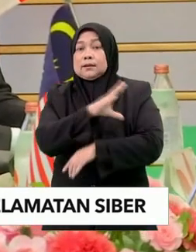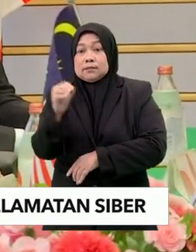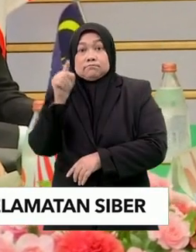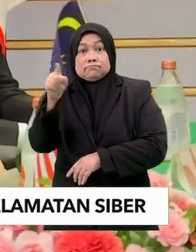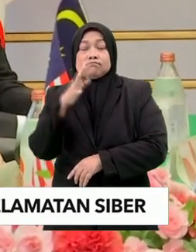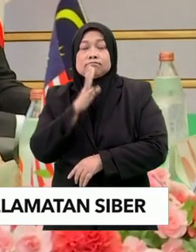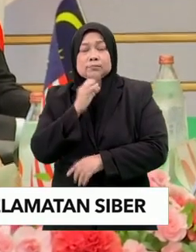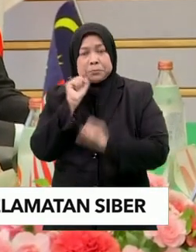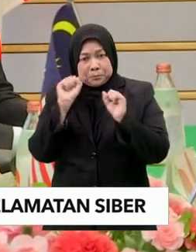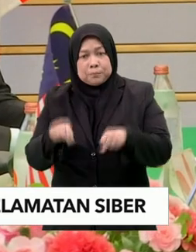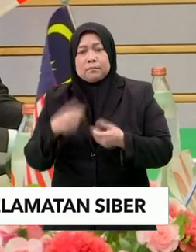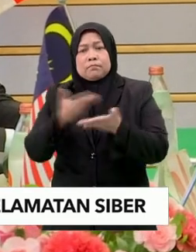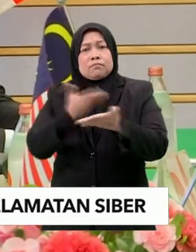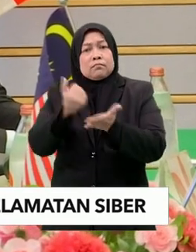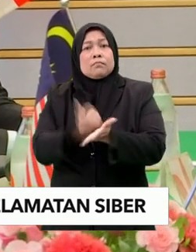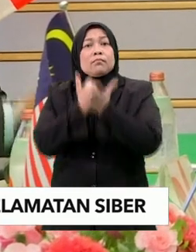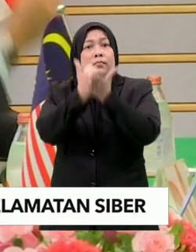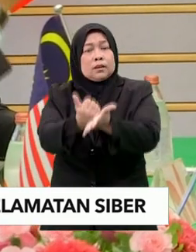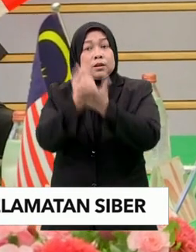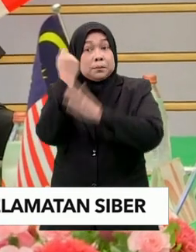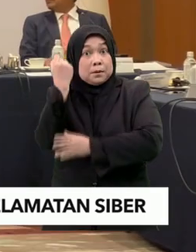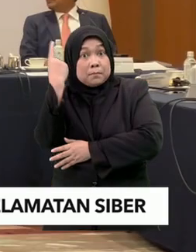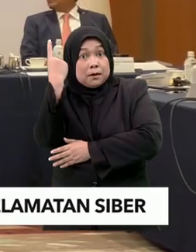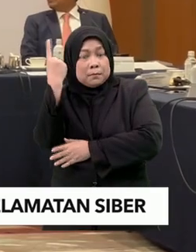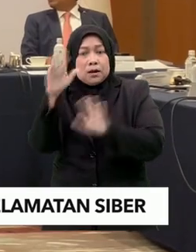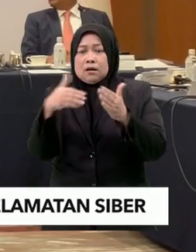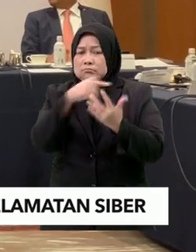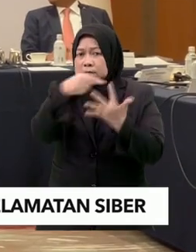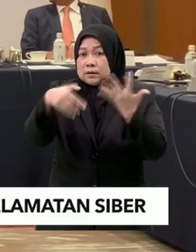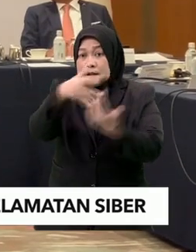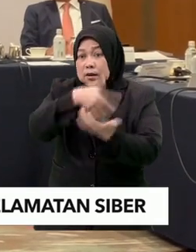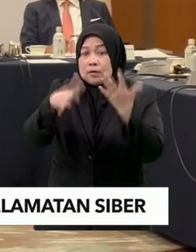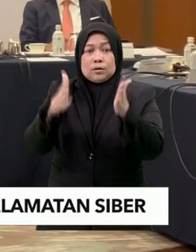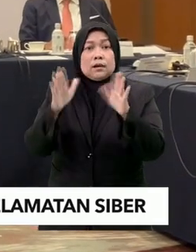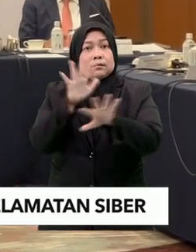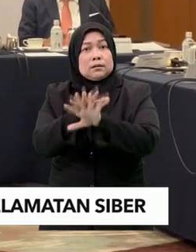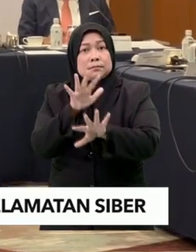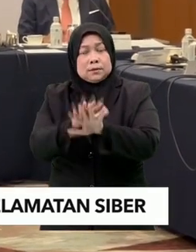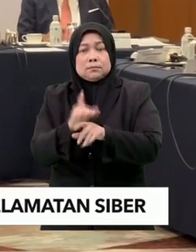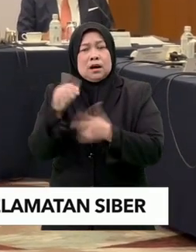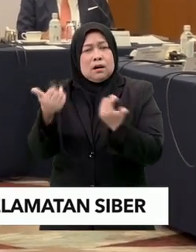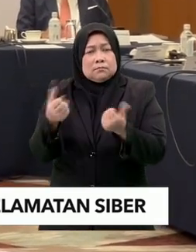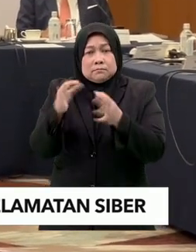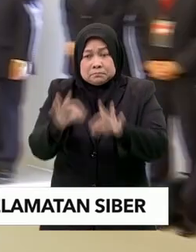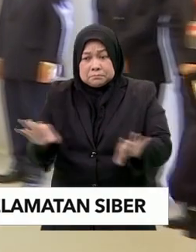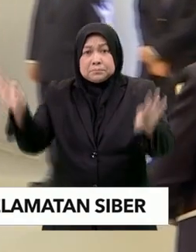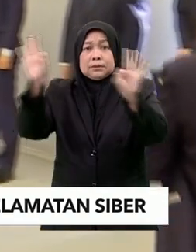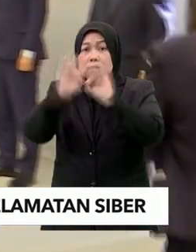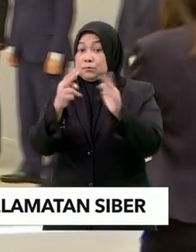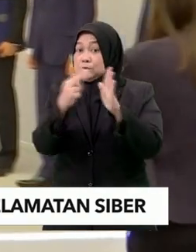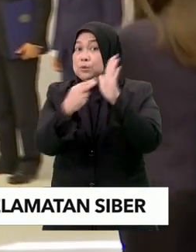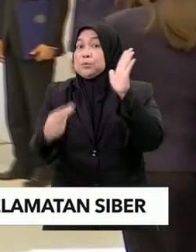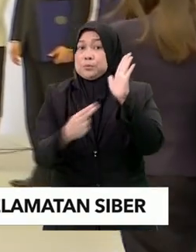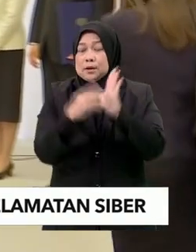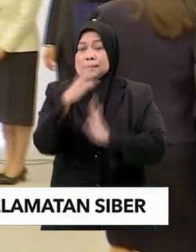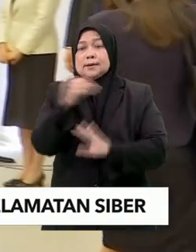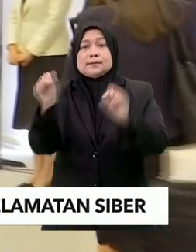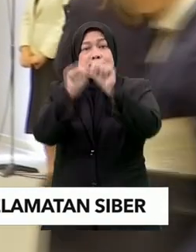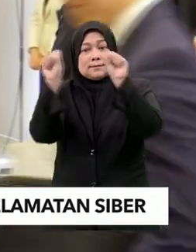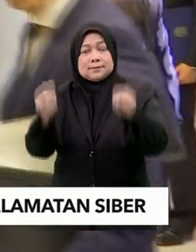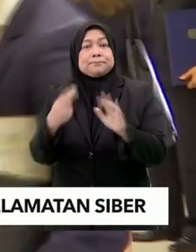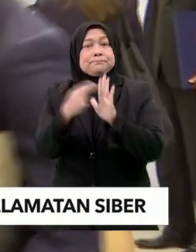perkara ini boleh membantu untuk menggalakkan pemahaman dalam kalangan orang ramai mengenai nilai yang membentuk undang-undang dan sistem